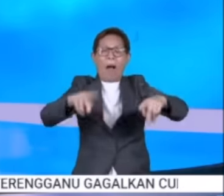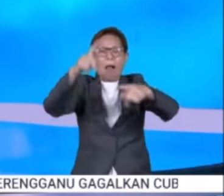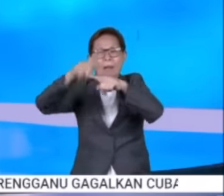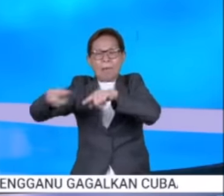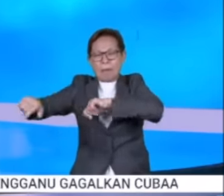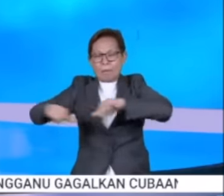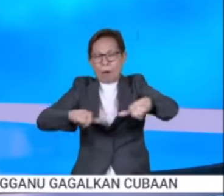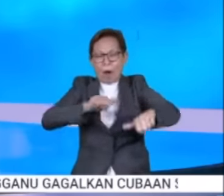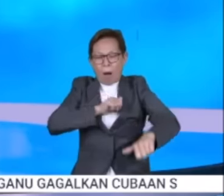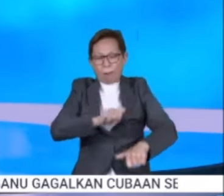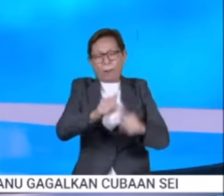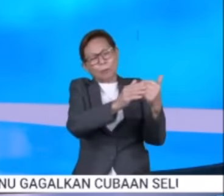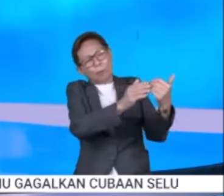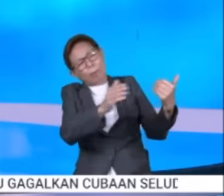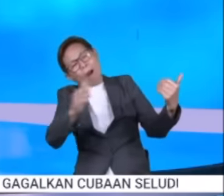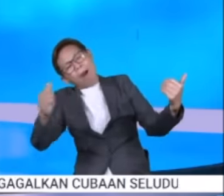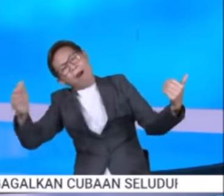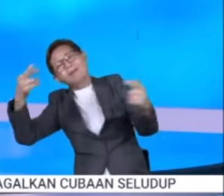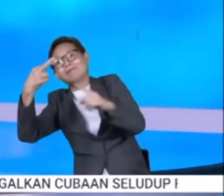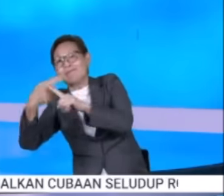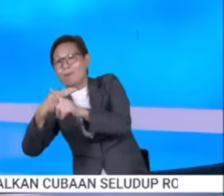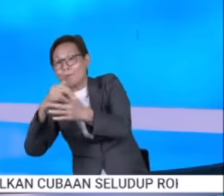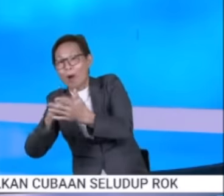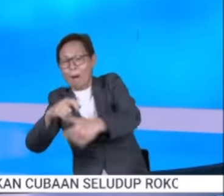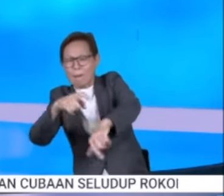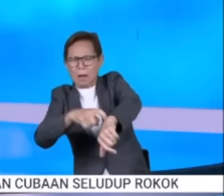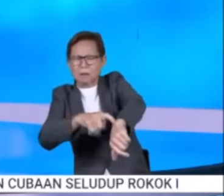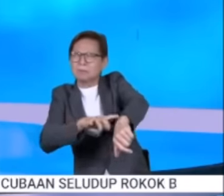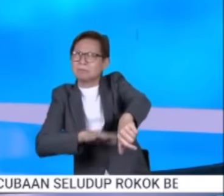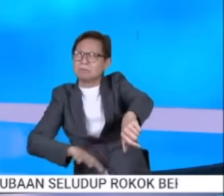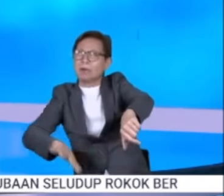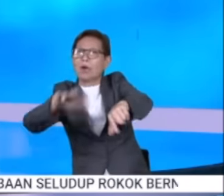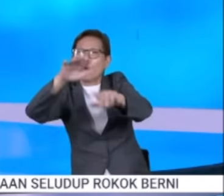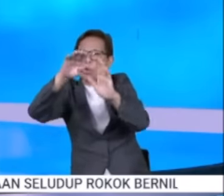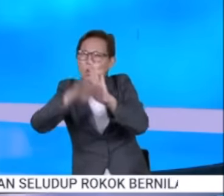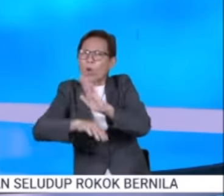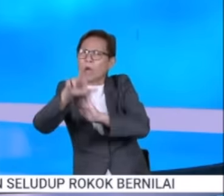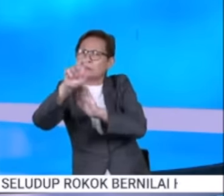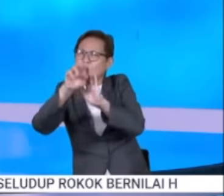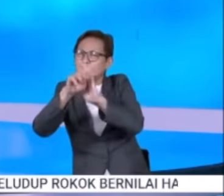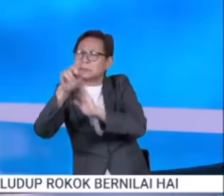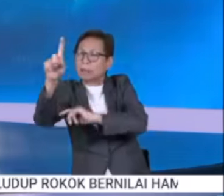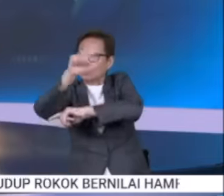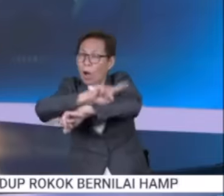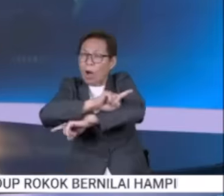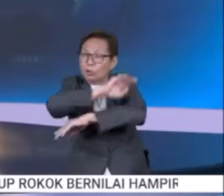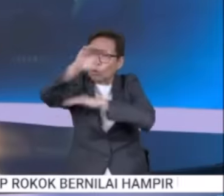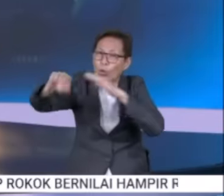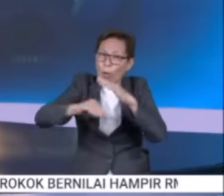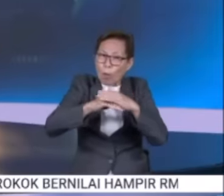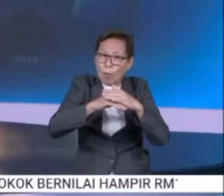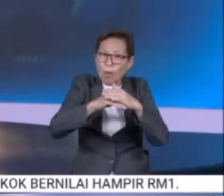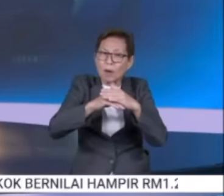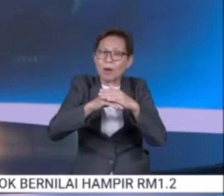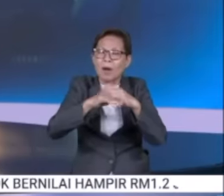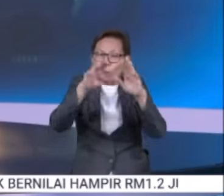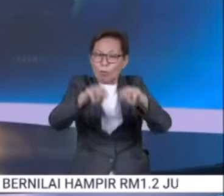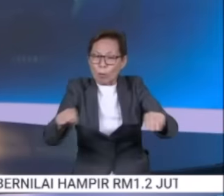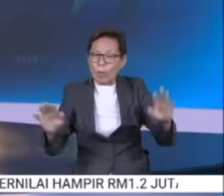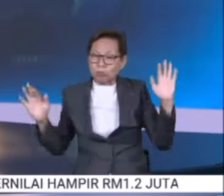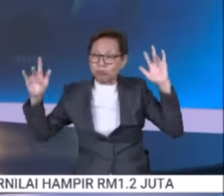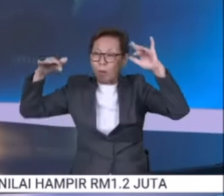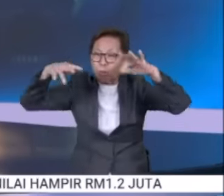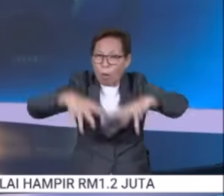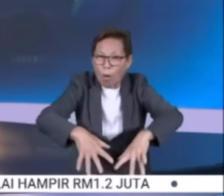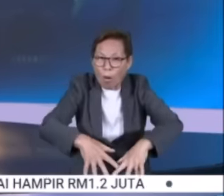aktiviti keagamaan sepanjang Ramadan ini. Mengambil masa kurang dari 30 minit setiap hari, seluruh warga sekolah berkumpul dan